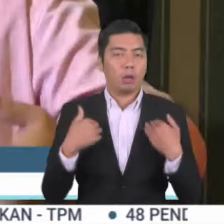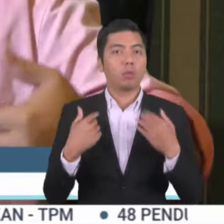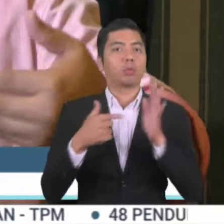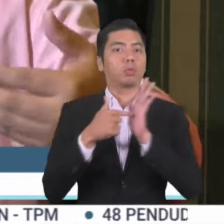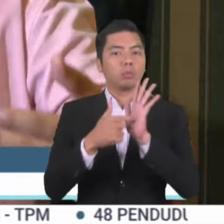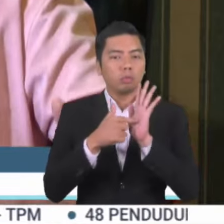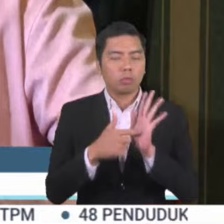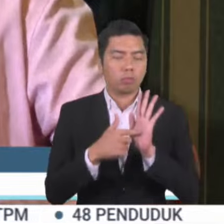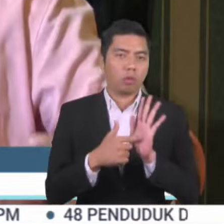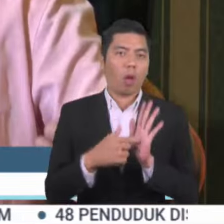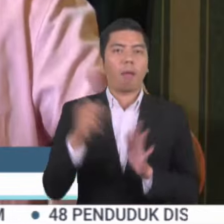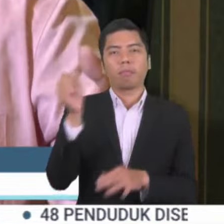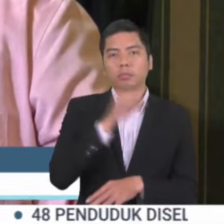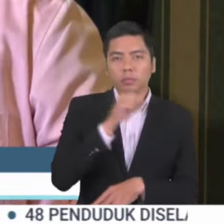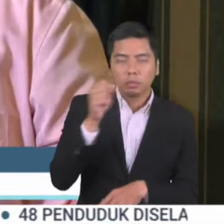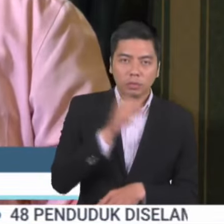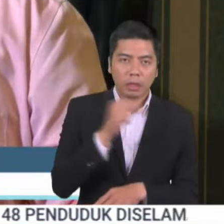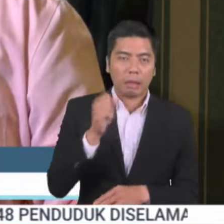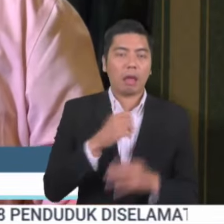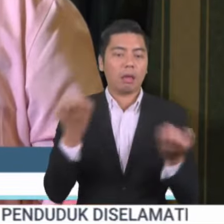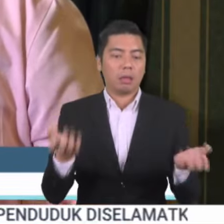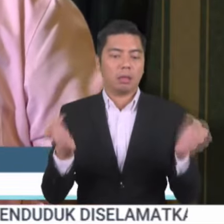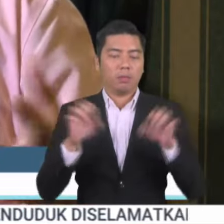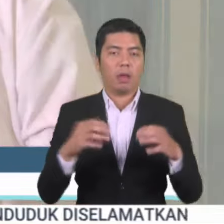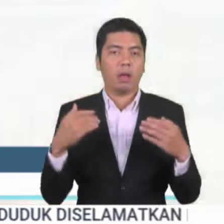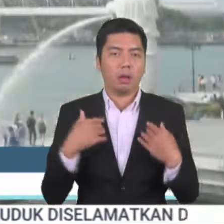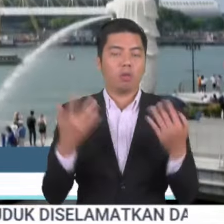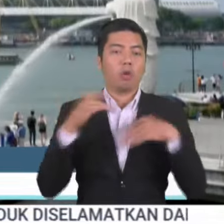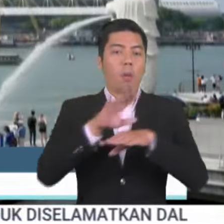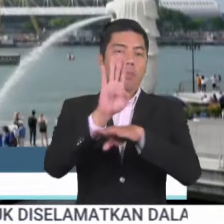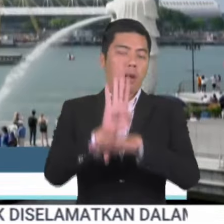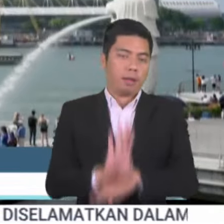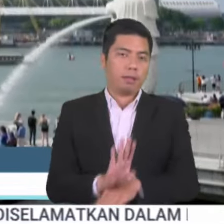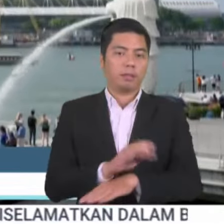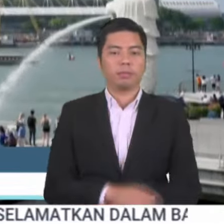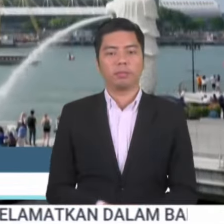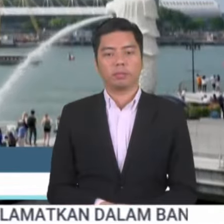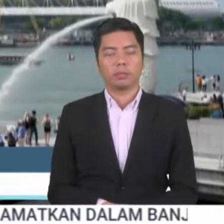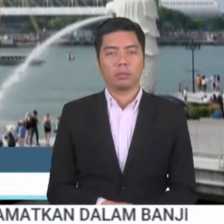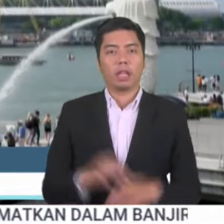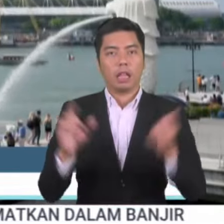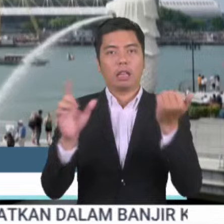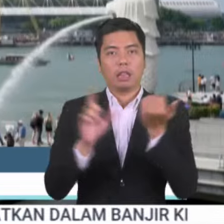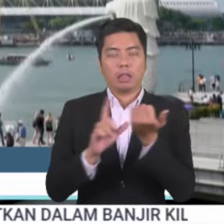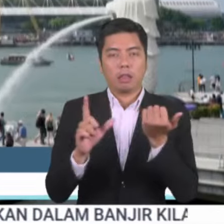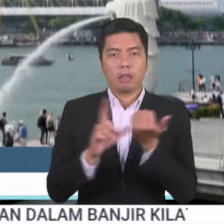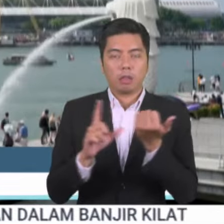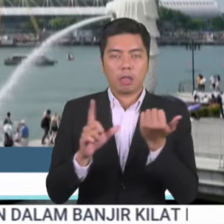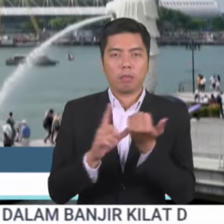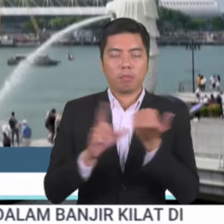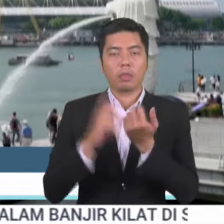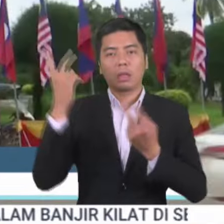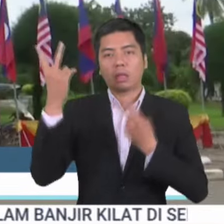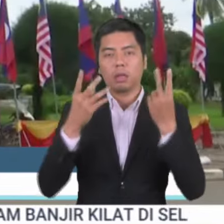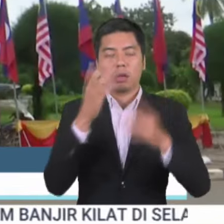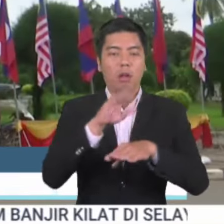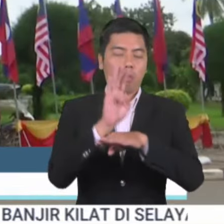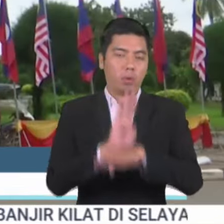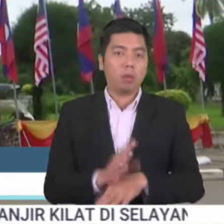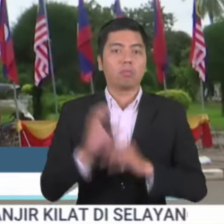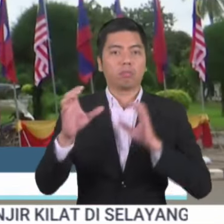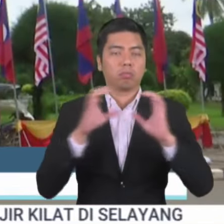pertunjukan, persembahan, event-event yang berkaitan dengan budaya dengan budaya. Sementara itu, Timbalan Menteri Pelancongan Seni dan Budaya Khairul Firdaus Akbar